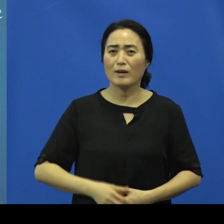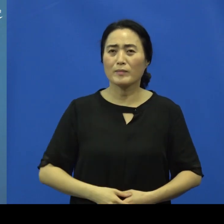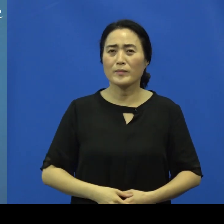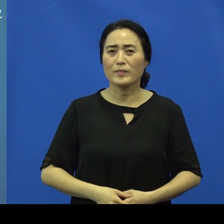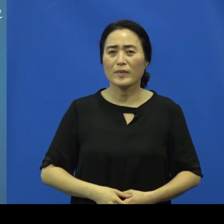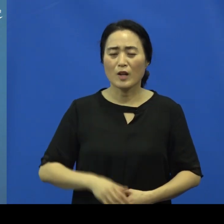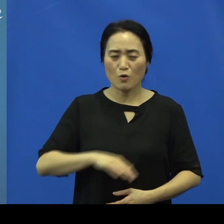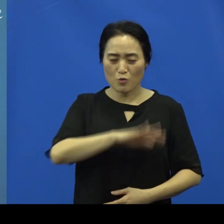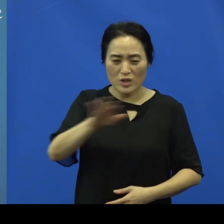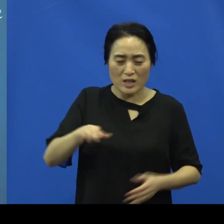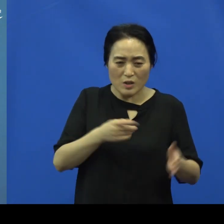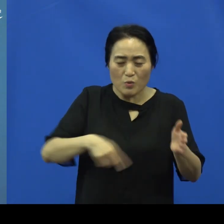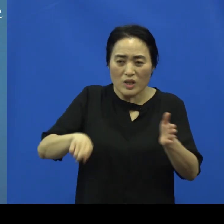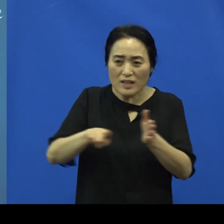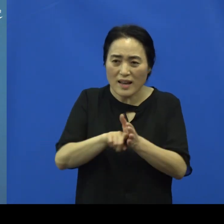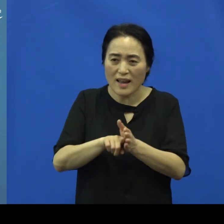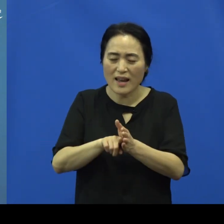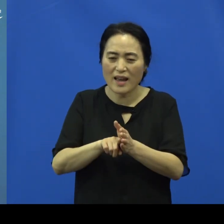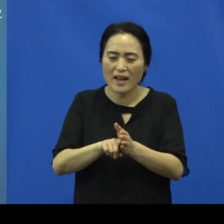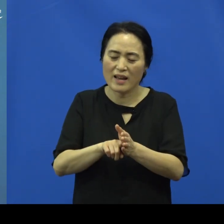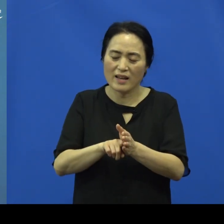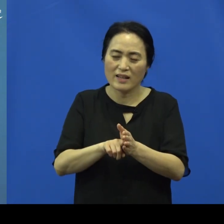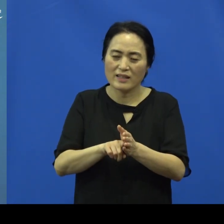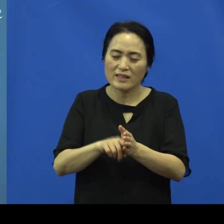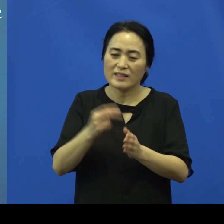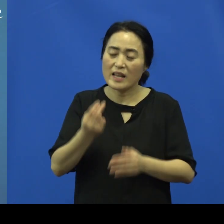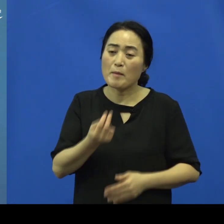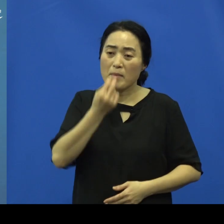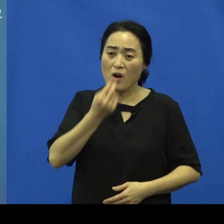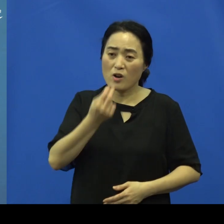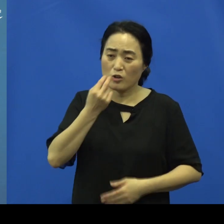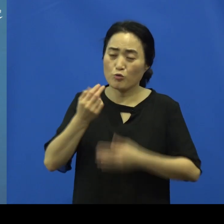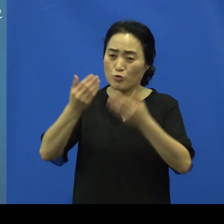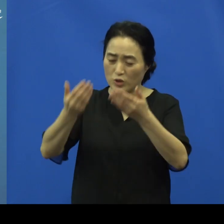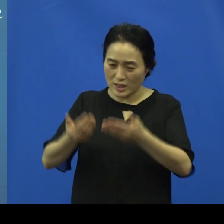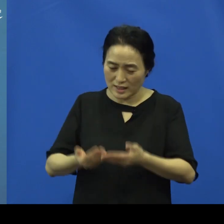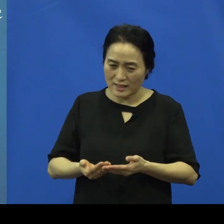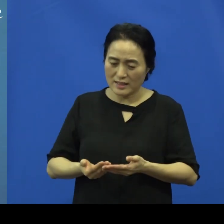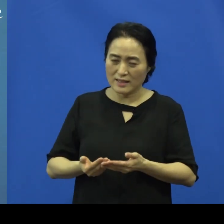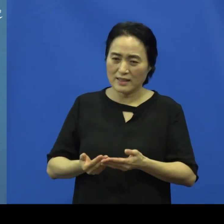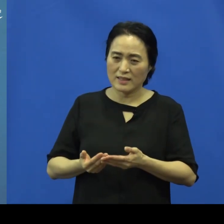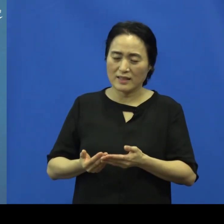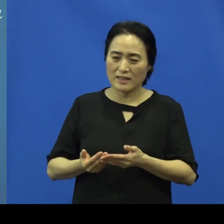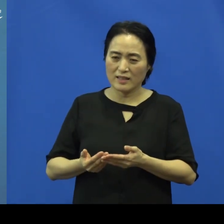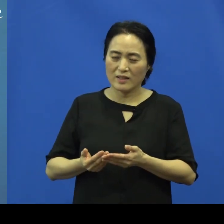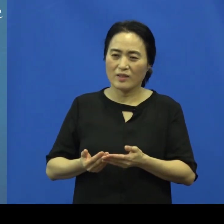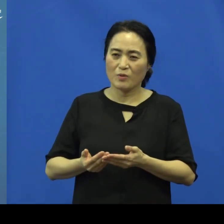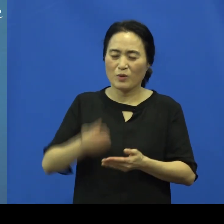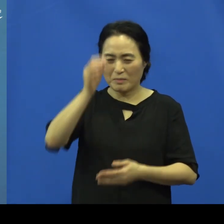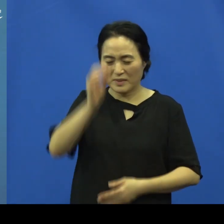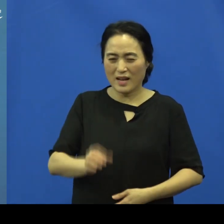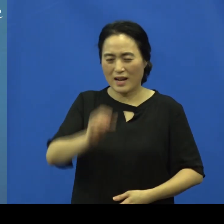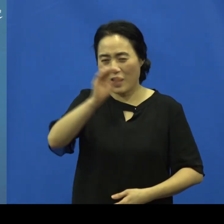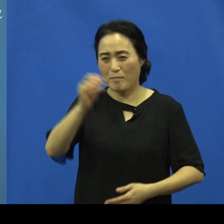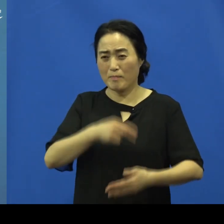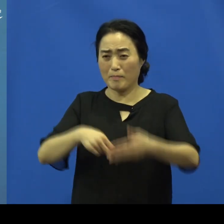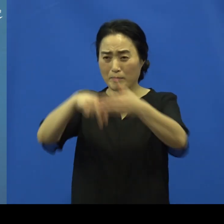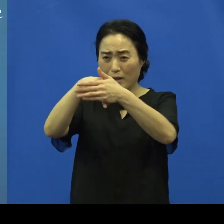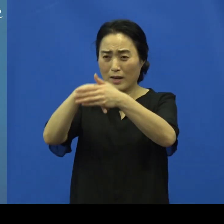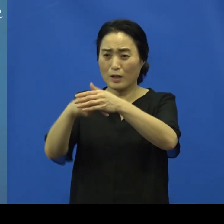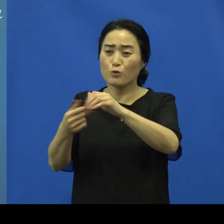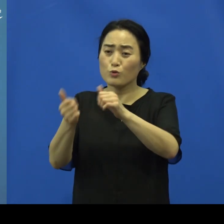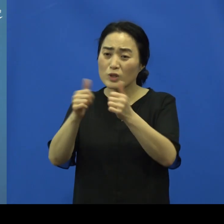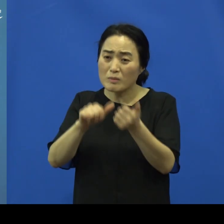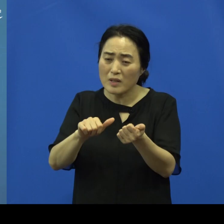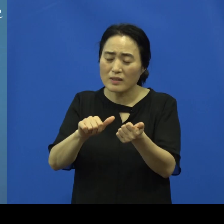있습니다. 우리를 위해 당신의 몸을 내어주심, 새로운 생명을 만들어내기 위해서 당신의 피를 쏟으신 거기에 스프랑크 니조마이가